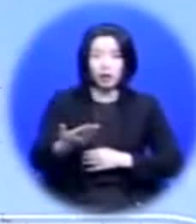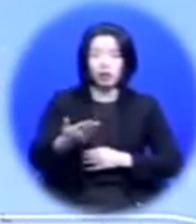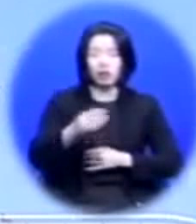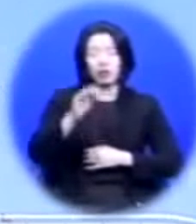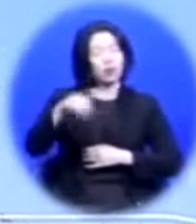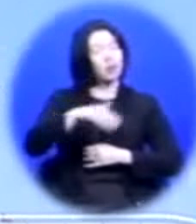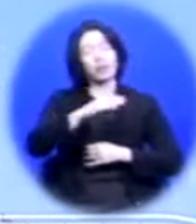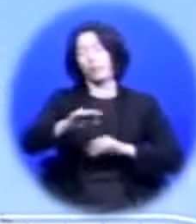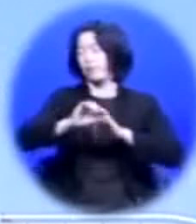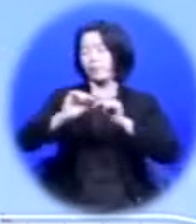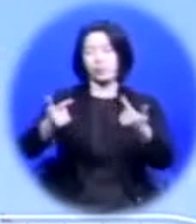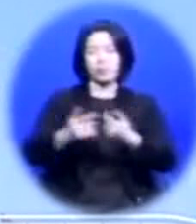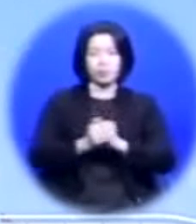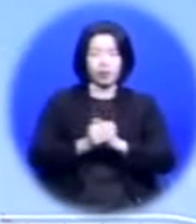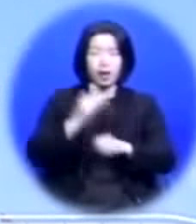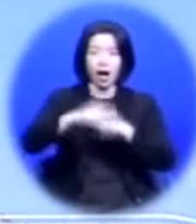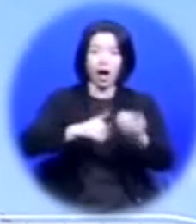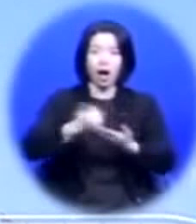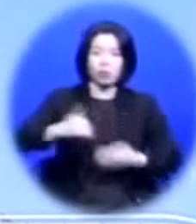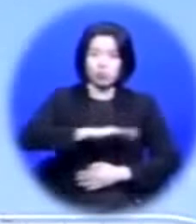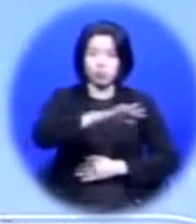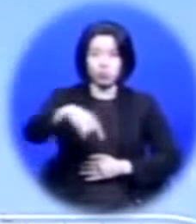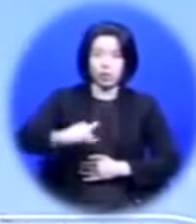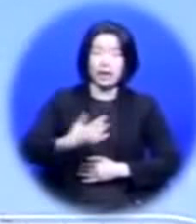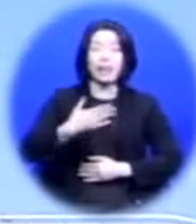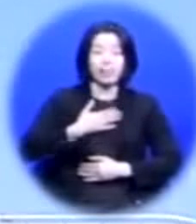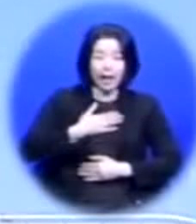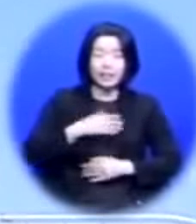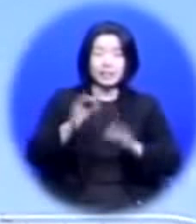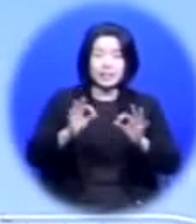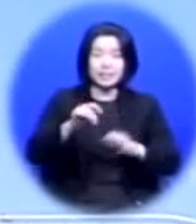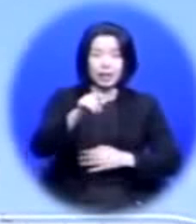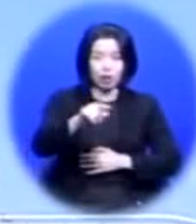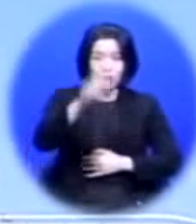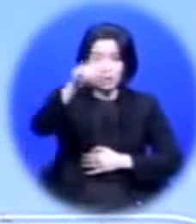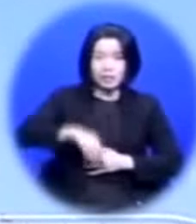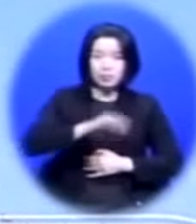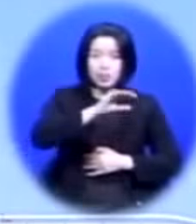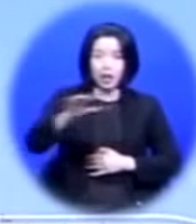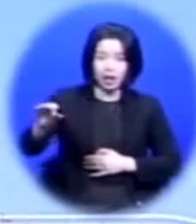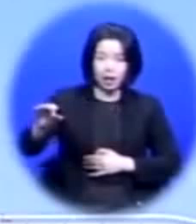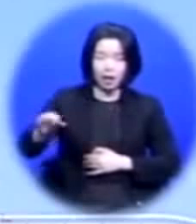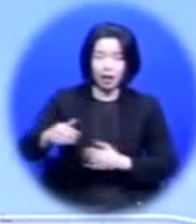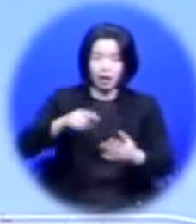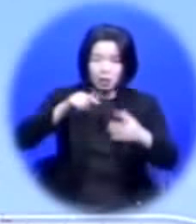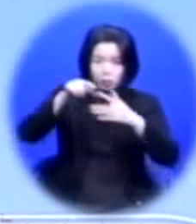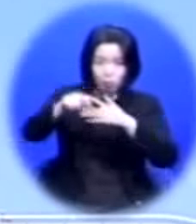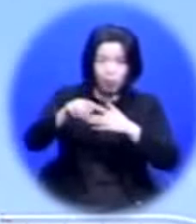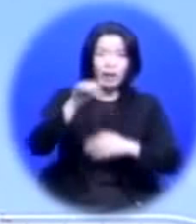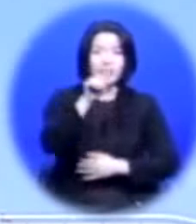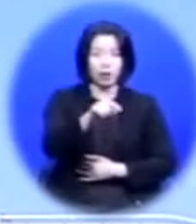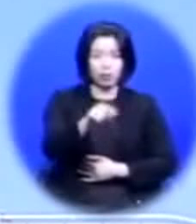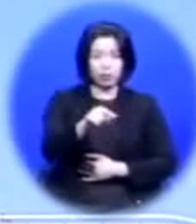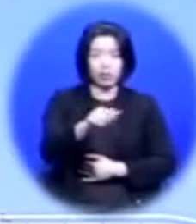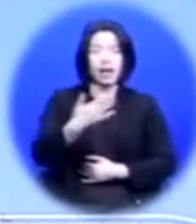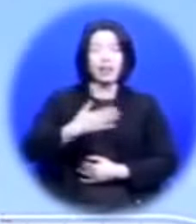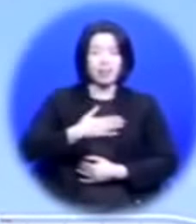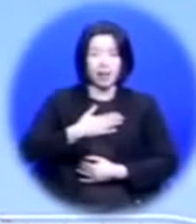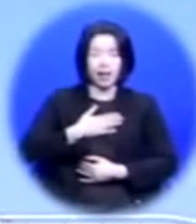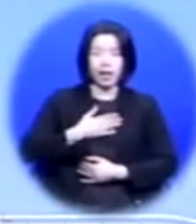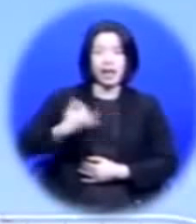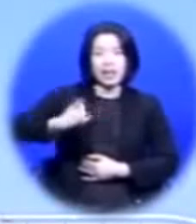하나님께서 우리에게 나는 너를 이제 십자가를 통과한 너를 내